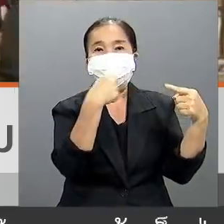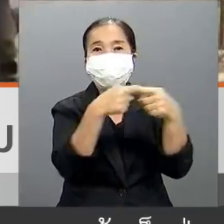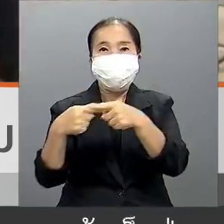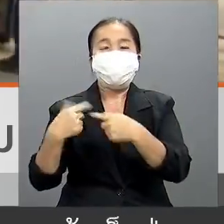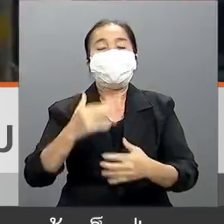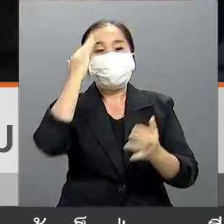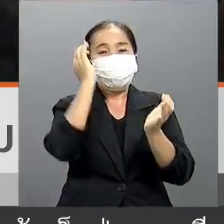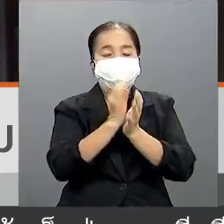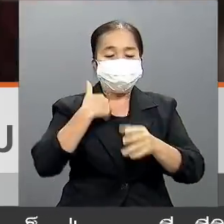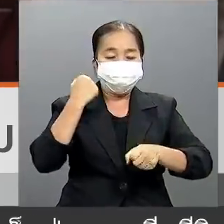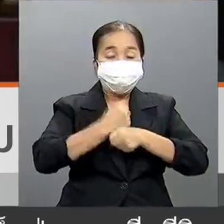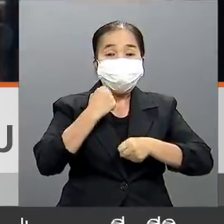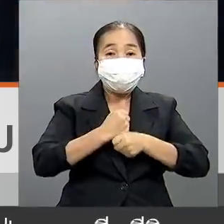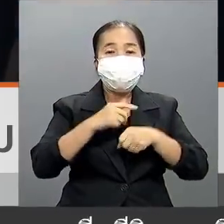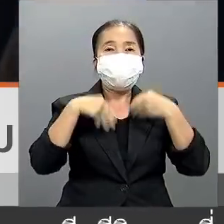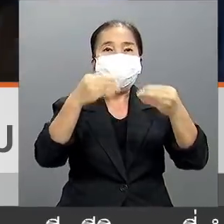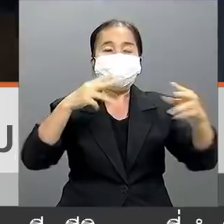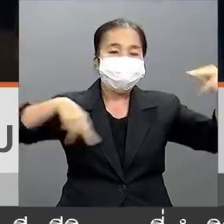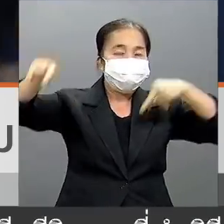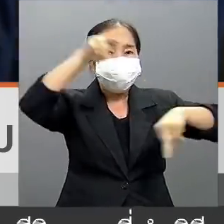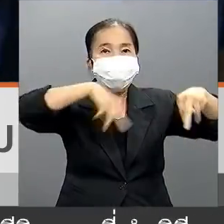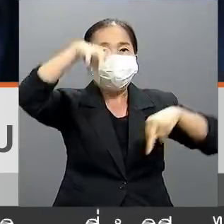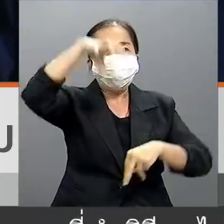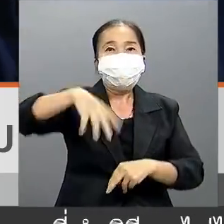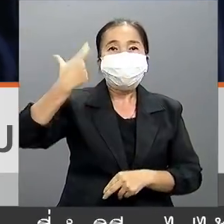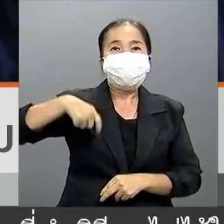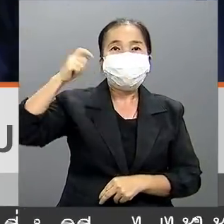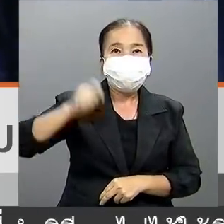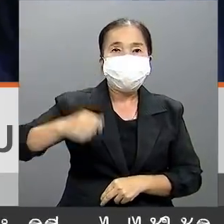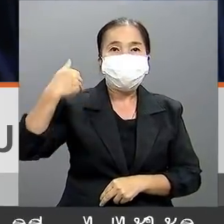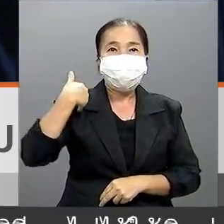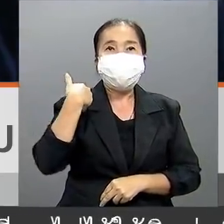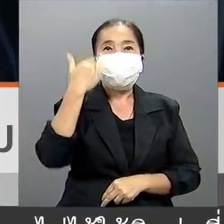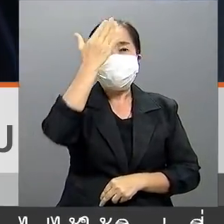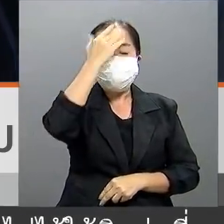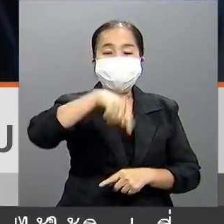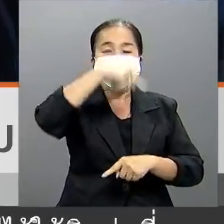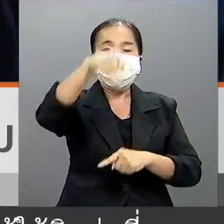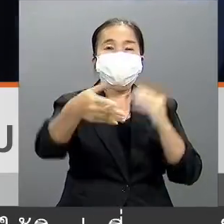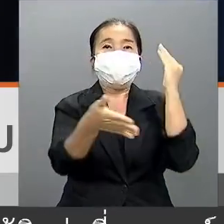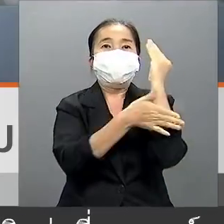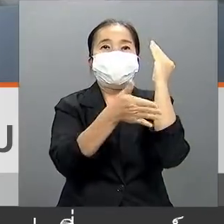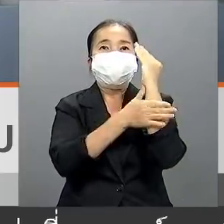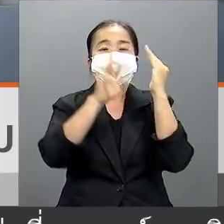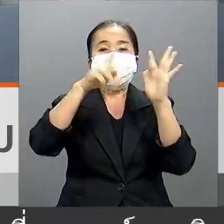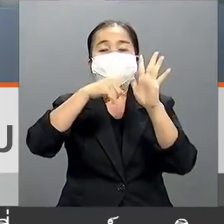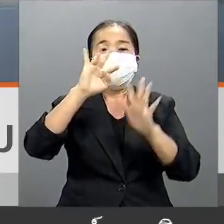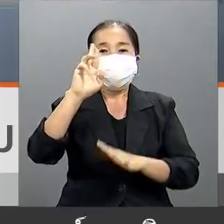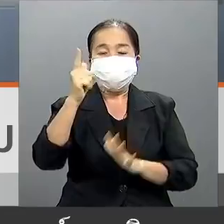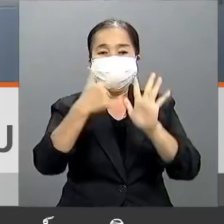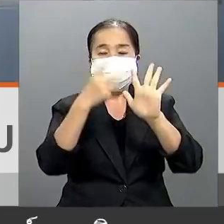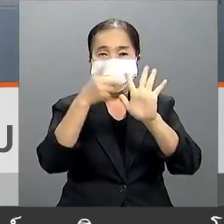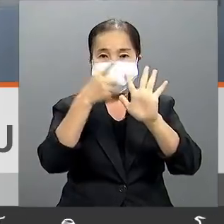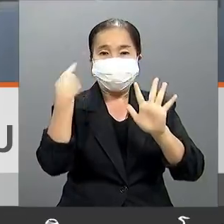บคุมสถานการณ์บริเวณหน้าศาลอาญาฝั่งตรงข้ามซอยรัชดาภิเษก32ไว้ได้ซึ่งตำรวจได้ควบคุมตัว